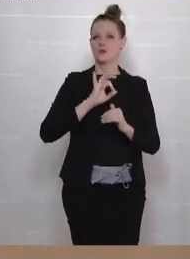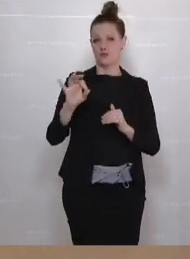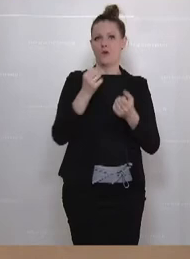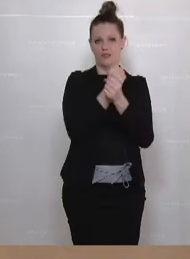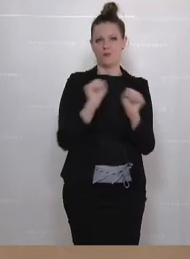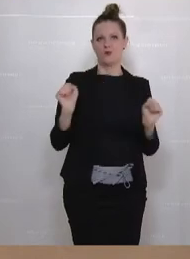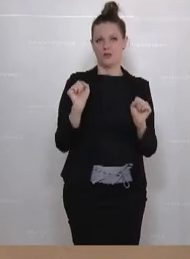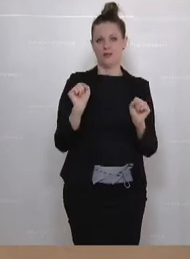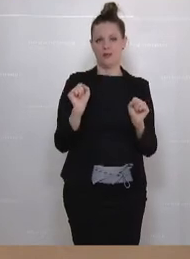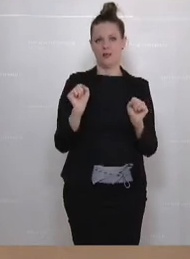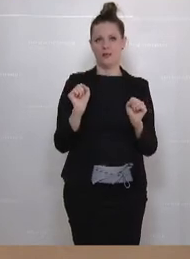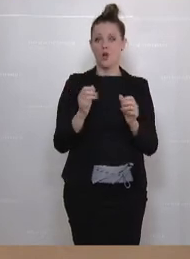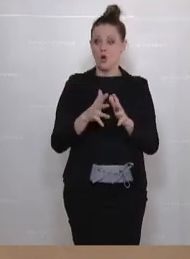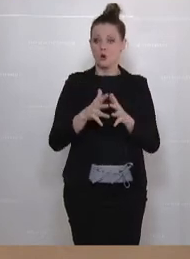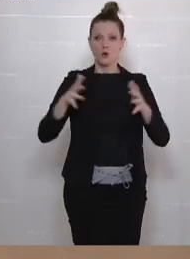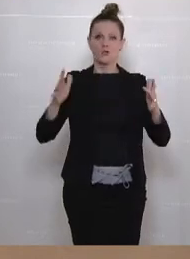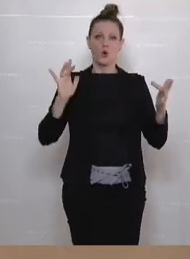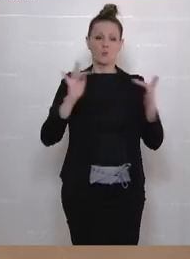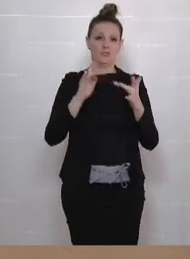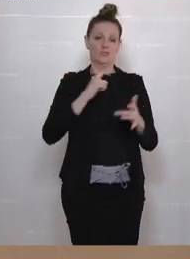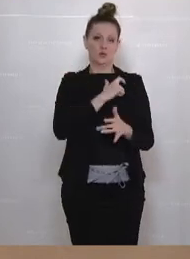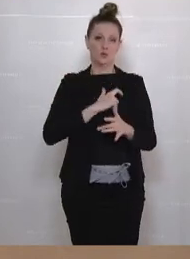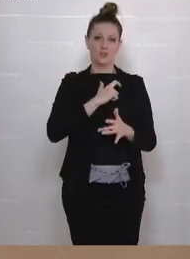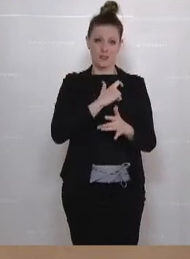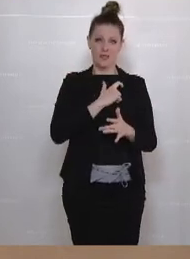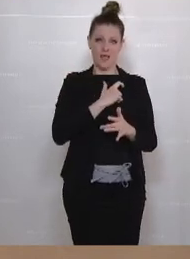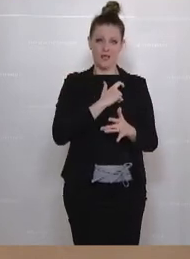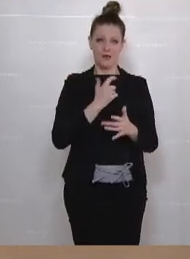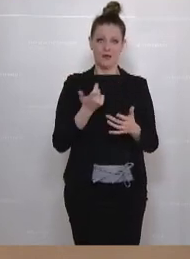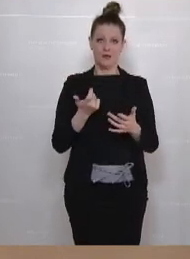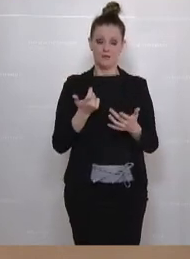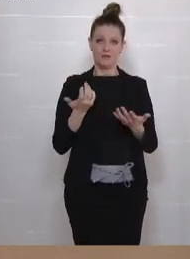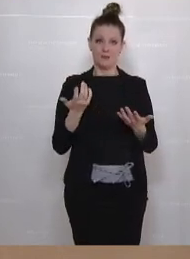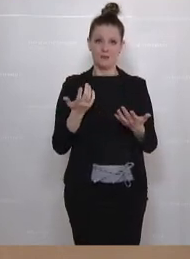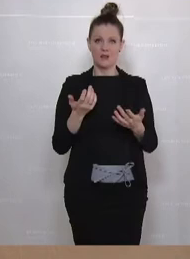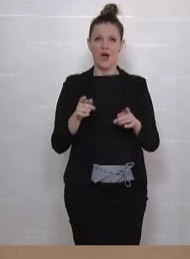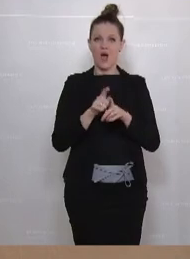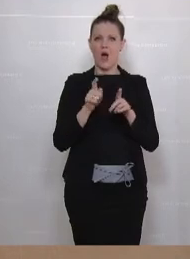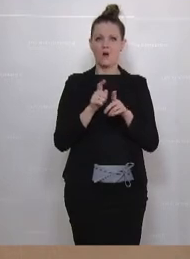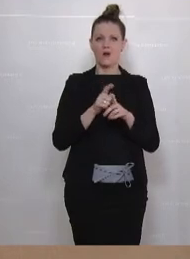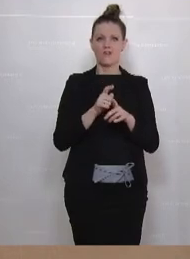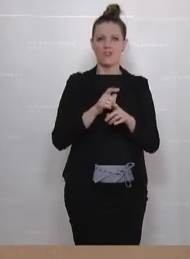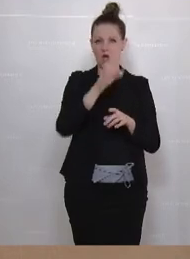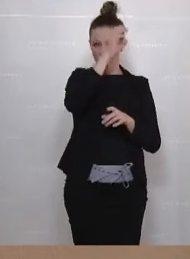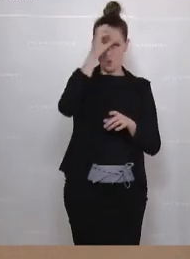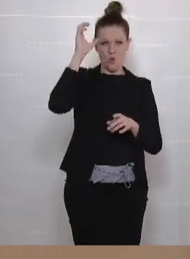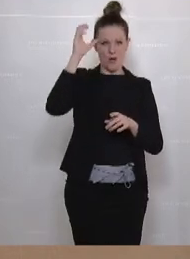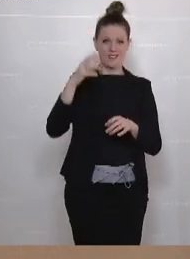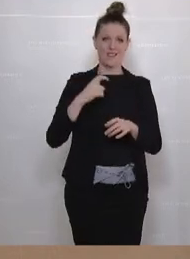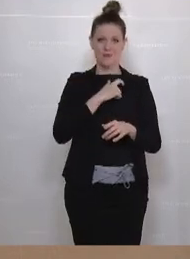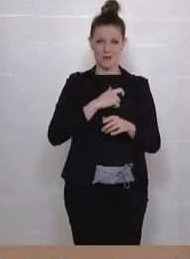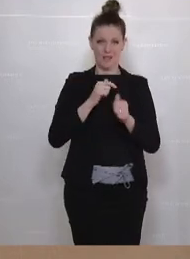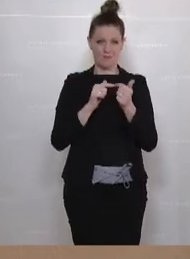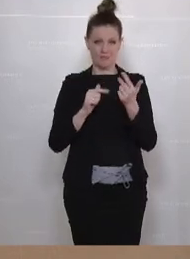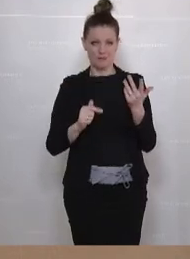im Grunde genommen, dass die größte Oppositionspartei noch dazu sozusagen die kurdische Partei, da haben wir noch einen Rattenschwanz